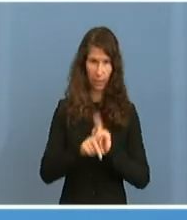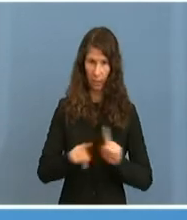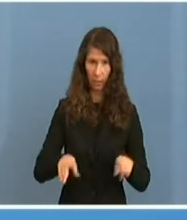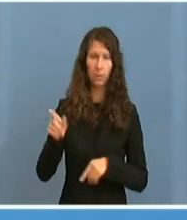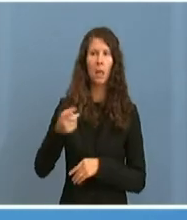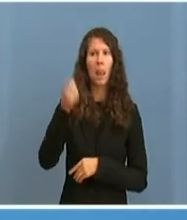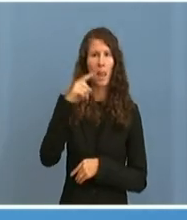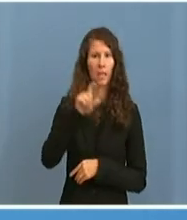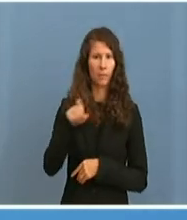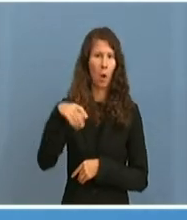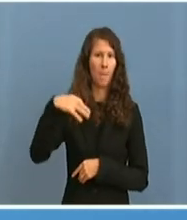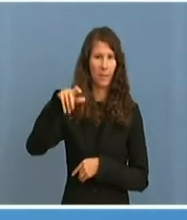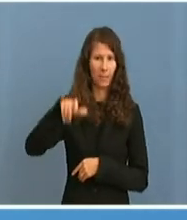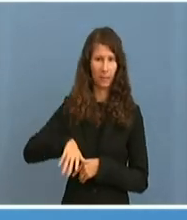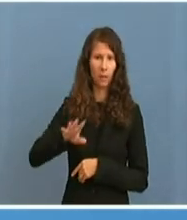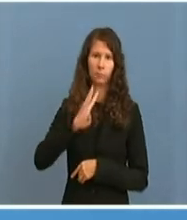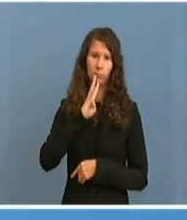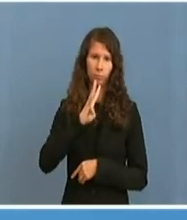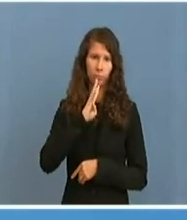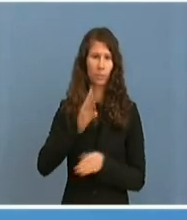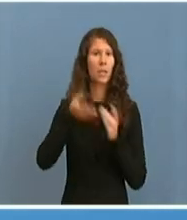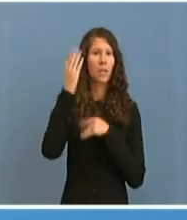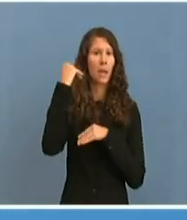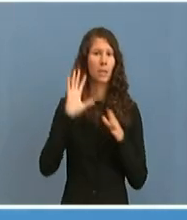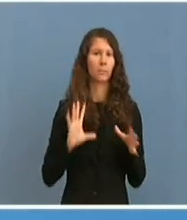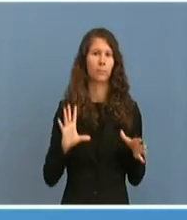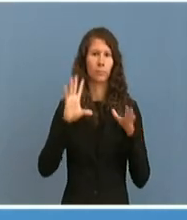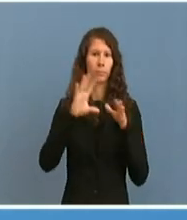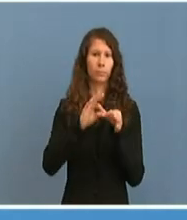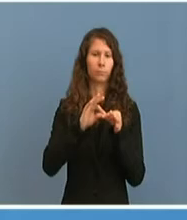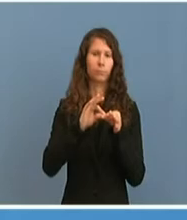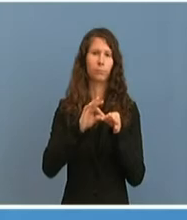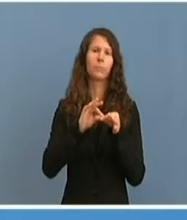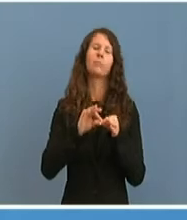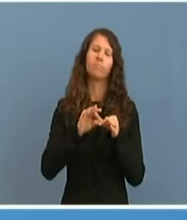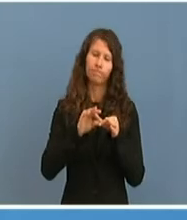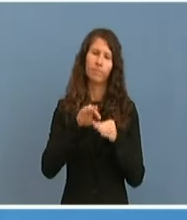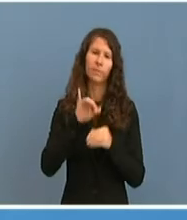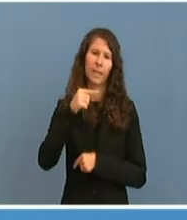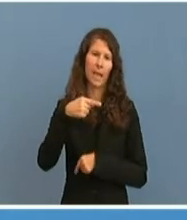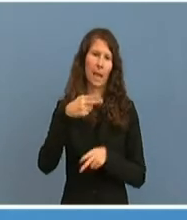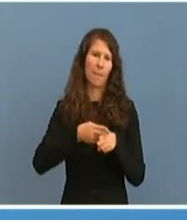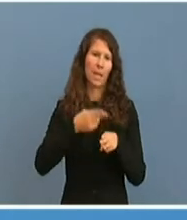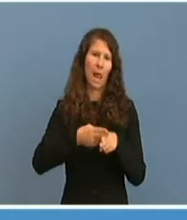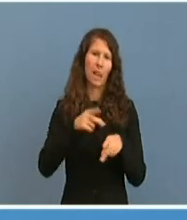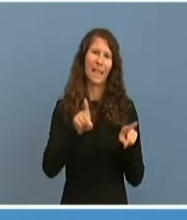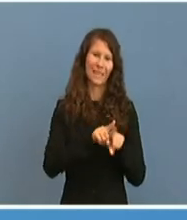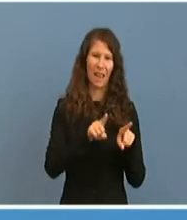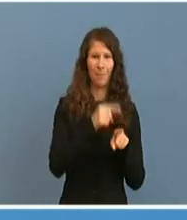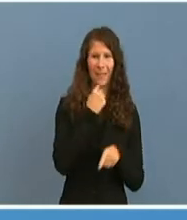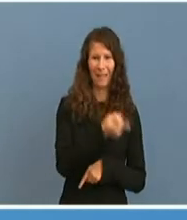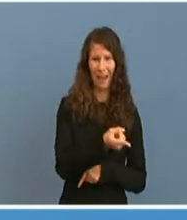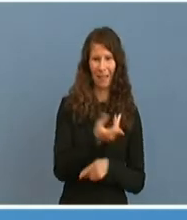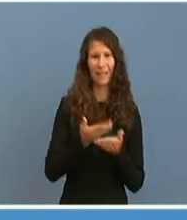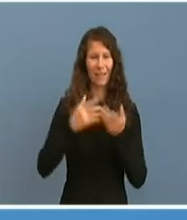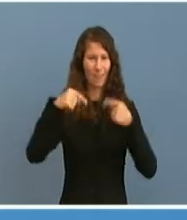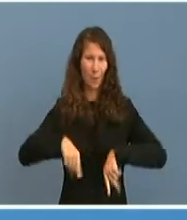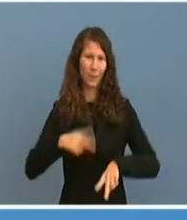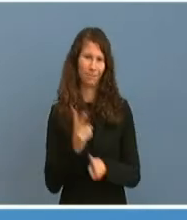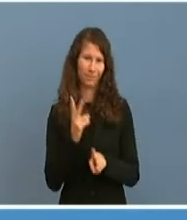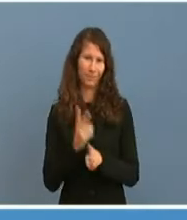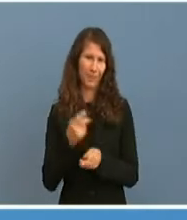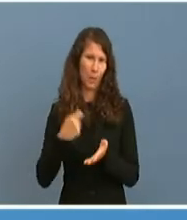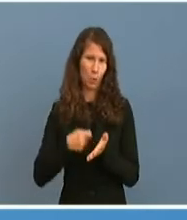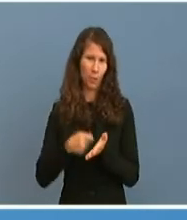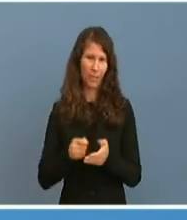Minister letzte Woche getätigt hat, bezogen sich damals auf eine ziemlich gleichlautende Äußerung der IG Metall. Deshalb gilt das Gesagte auch heute noch. Und